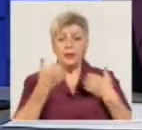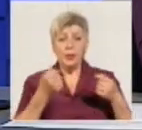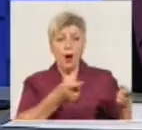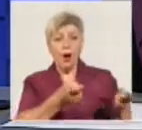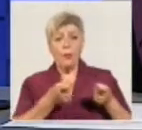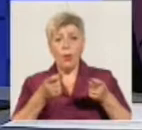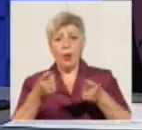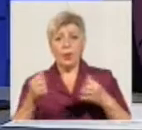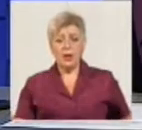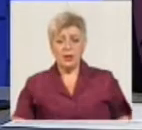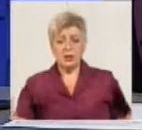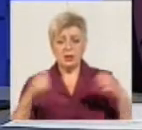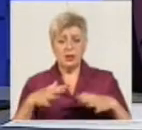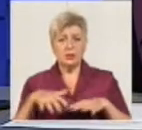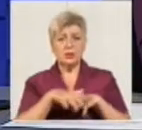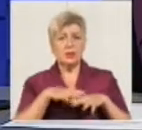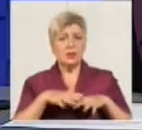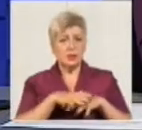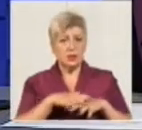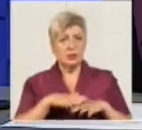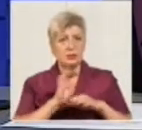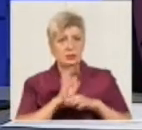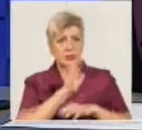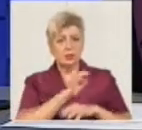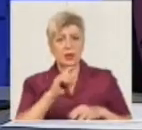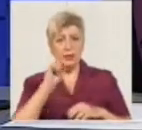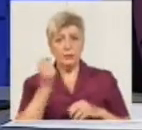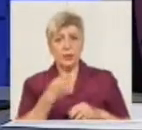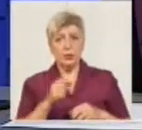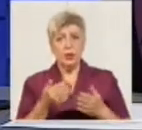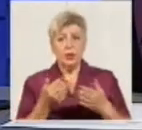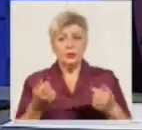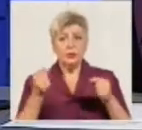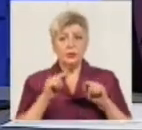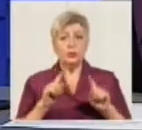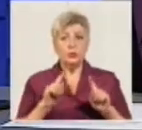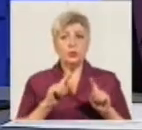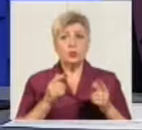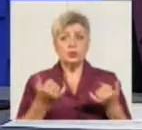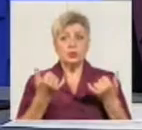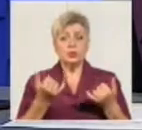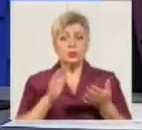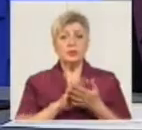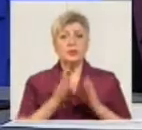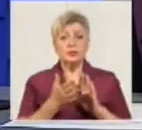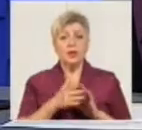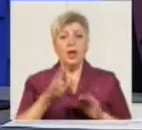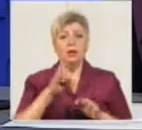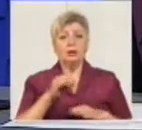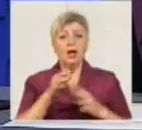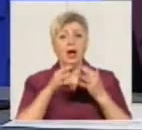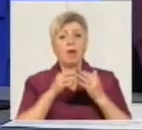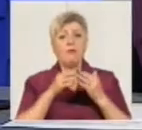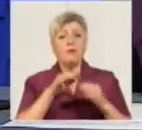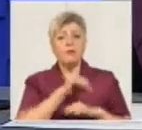населення, від того, що наша на сьогодні ситуація на фронті, вона